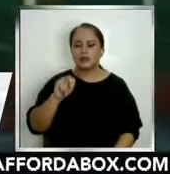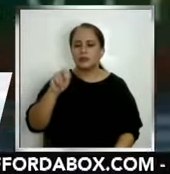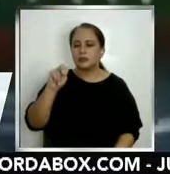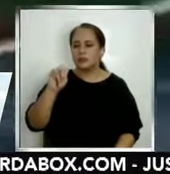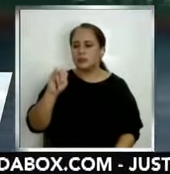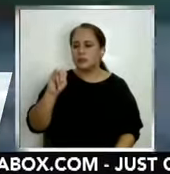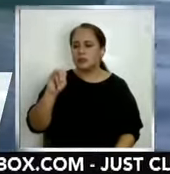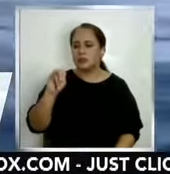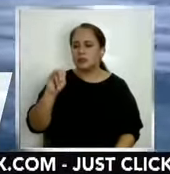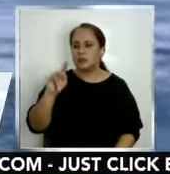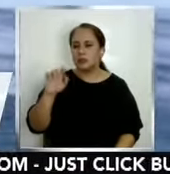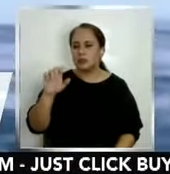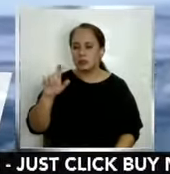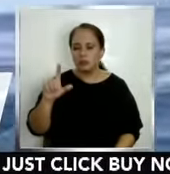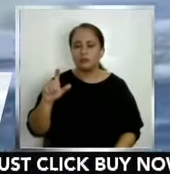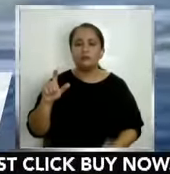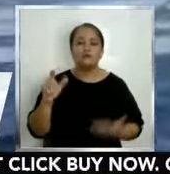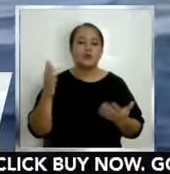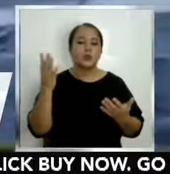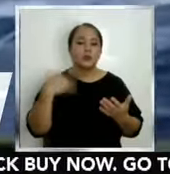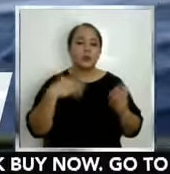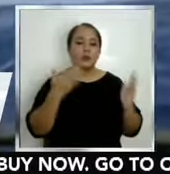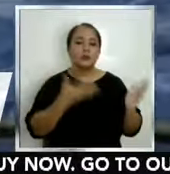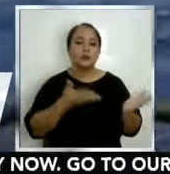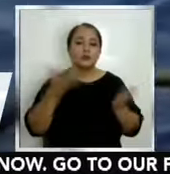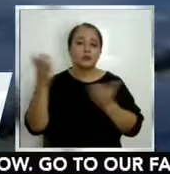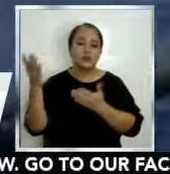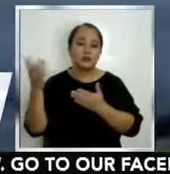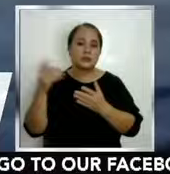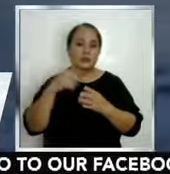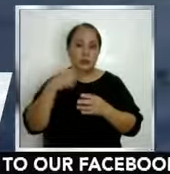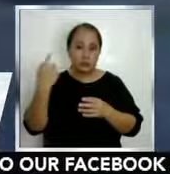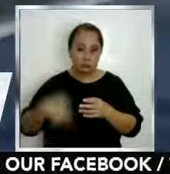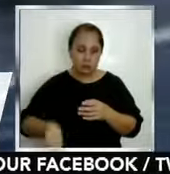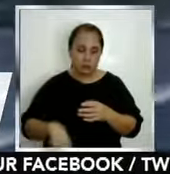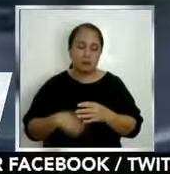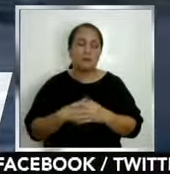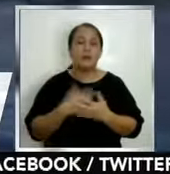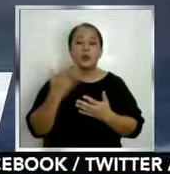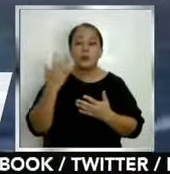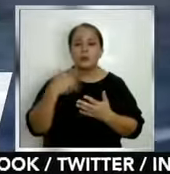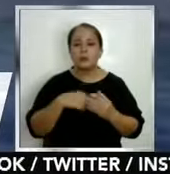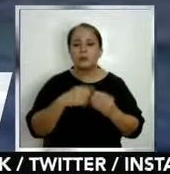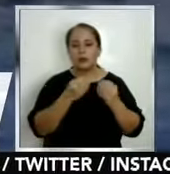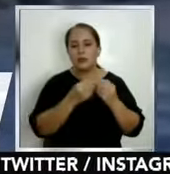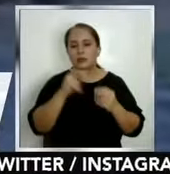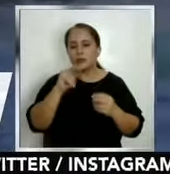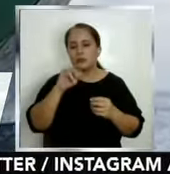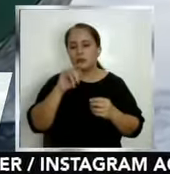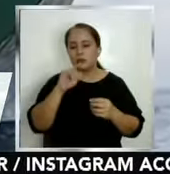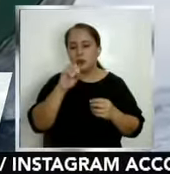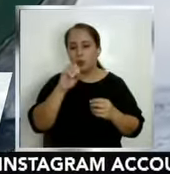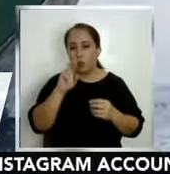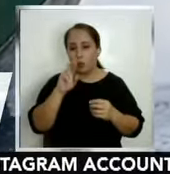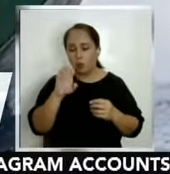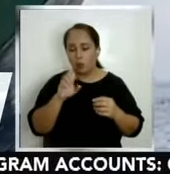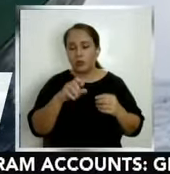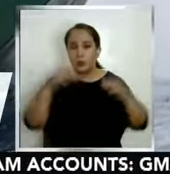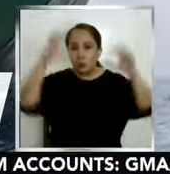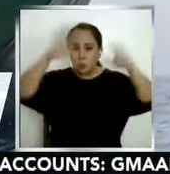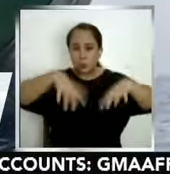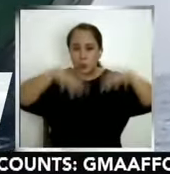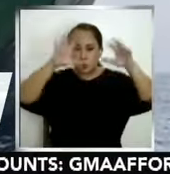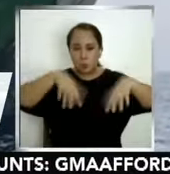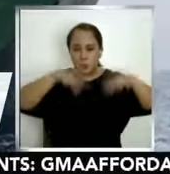Humonhon Island at ihahatid sana ng China. Baka raw kasi bumuhos ang nickel ore sa dagat kung bumagyo at tumaob ang